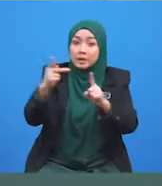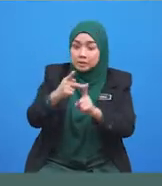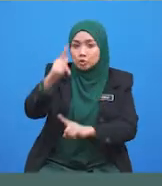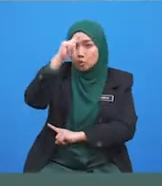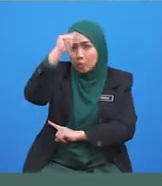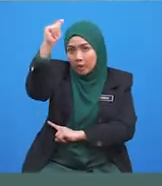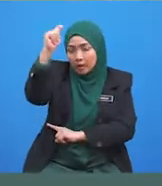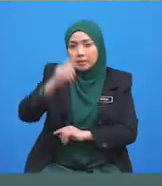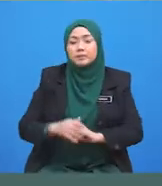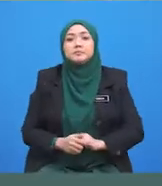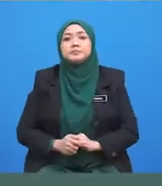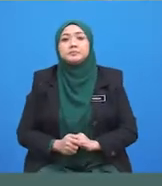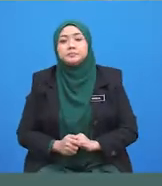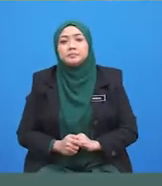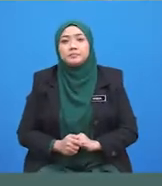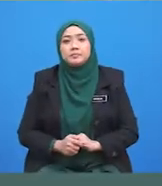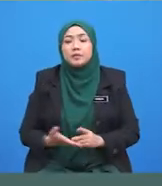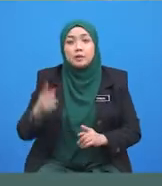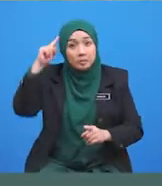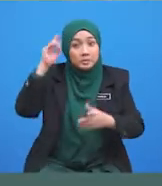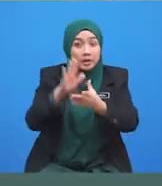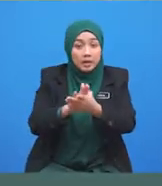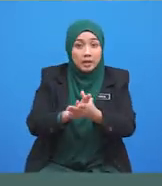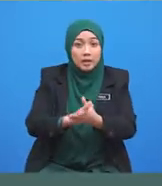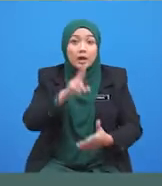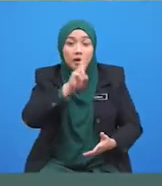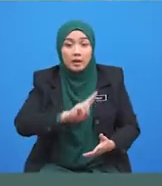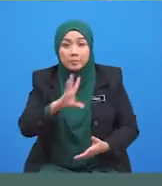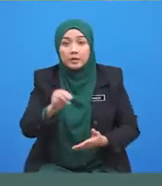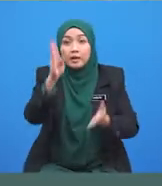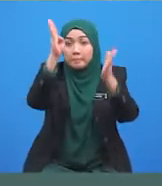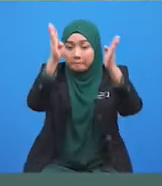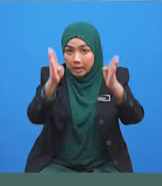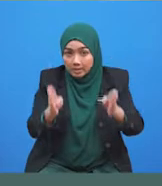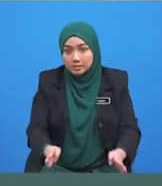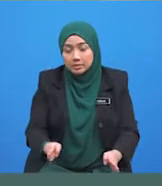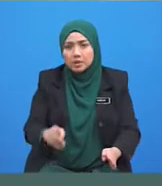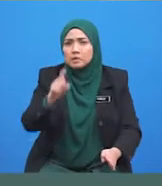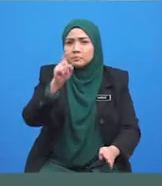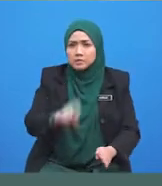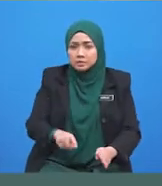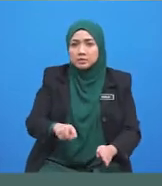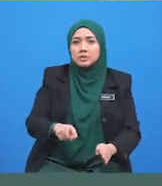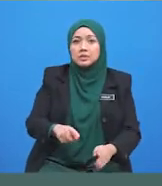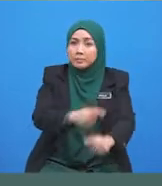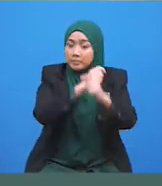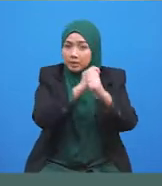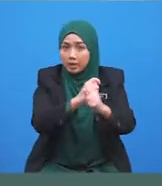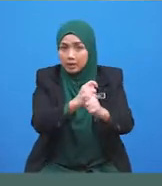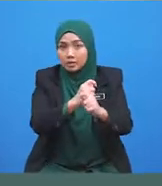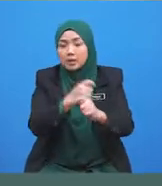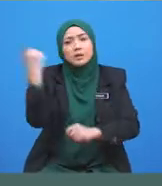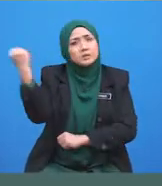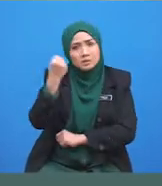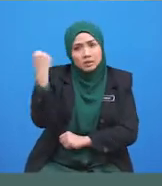Bukan itu sahaja, kepelbagaian agama dan bangsa di negara kita adalah keunikan yang perlu kita pertahankan